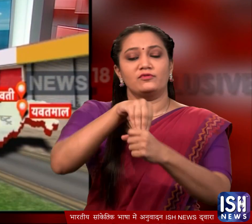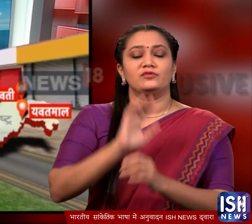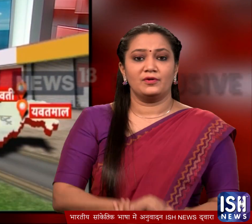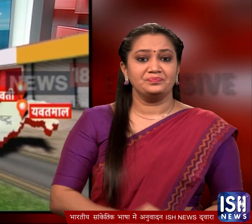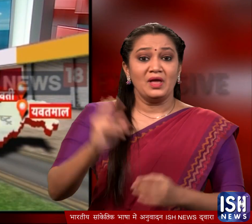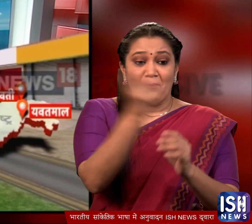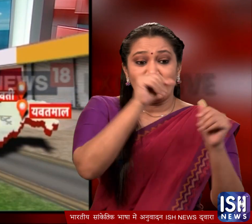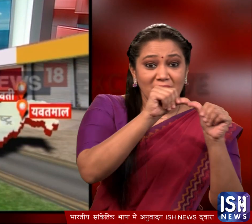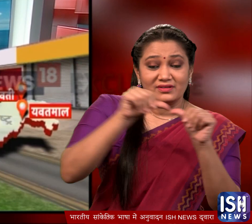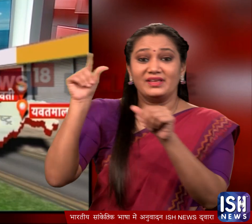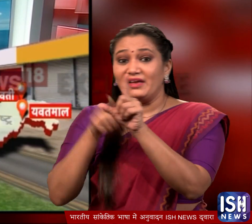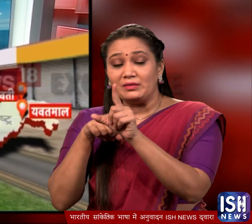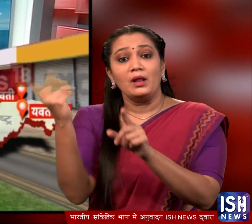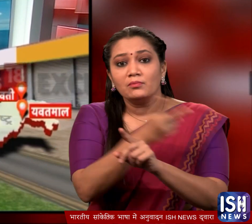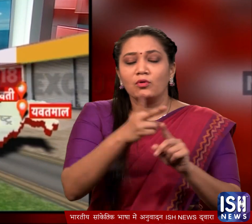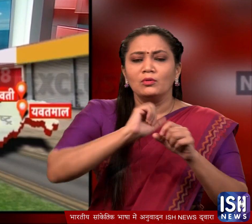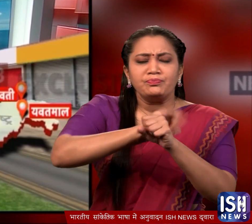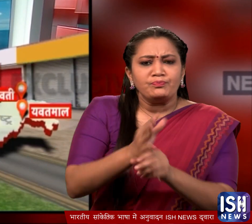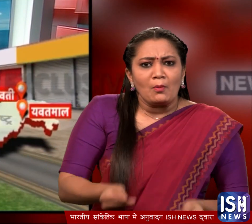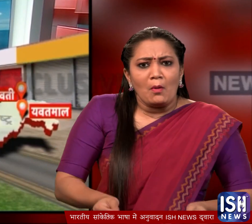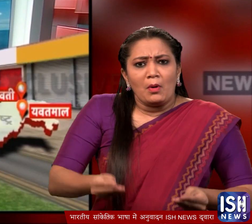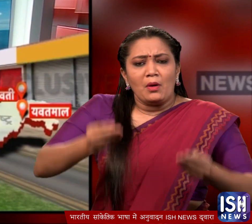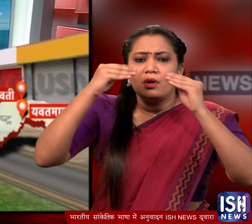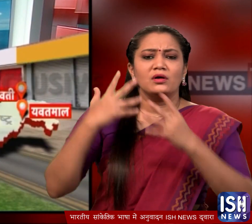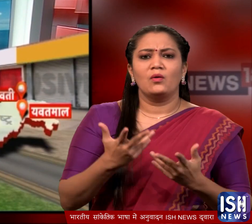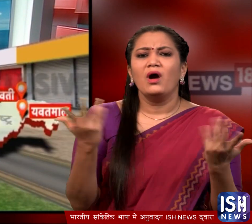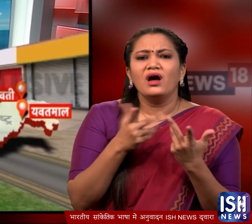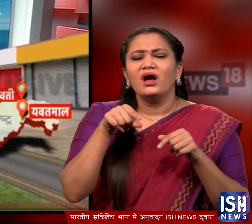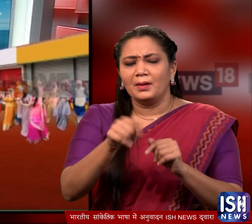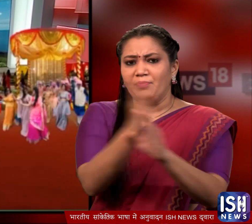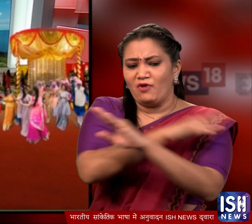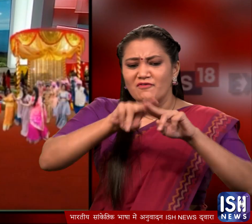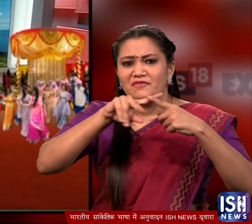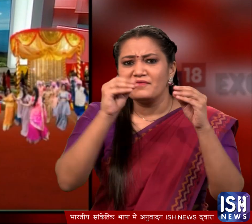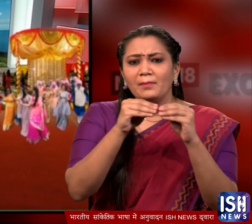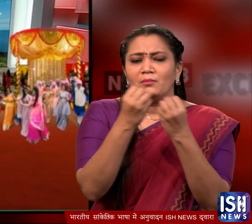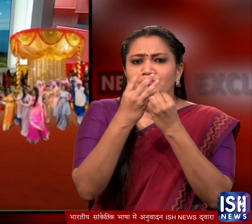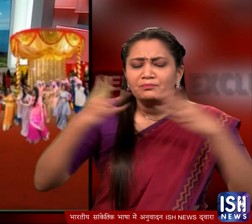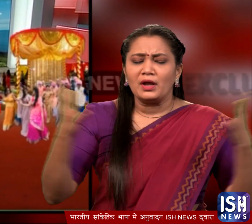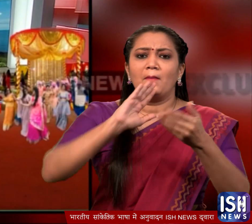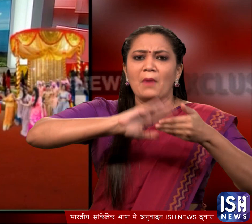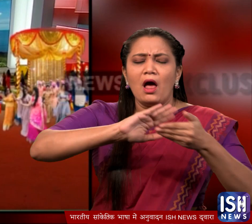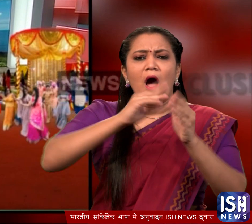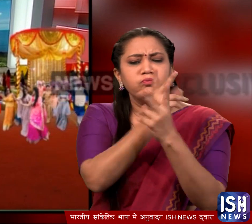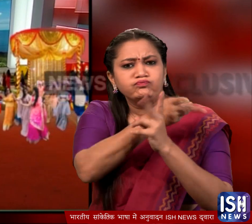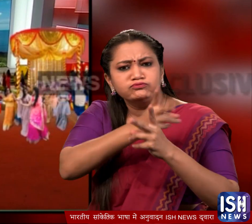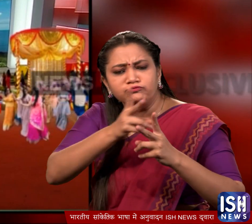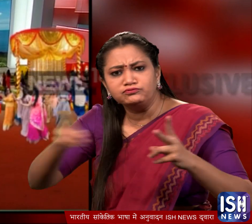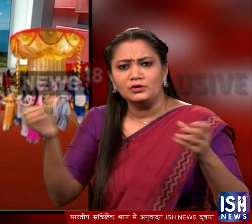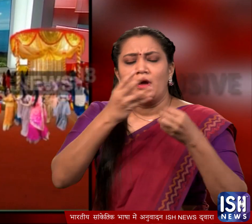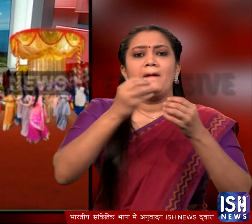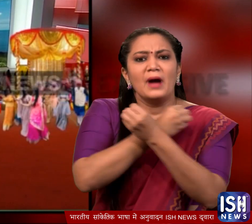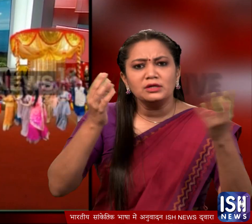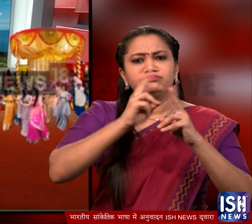शामिल हैं और इन दोनों ही जिलों में कोरोना मरीजों की संख्या तेजी से बढ़ी है। बताया गया कि फरवरी महीने में इन जिलों में बड़ी संख्या में शादी समारोह